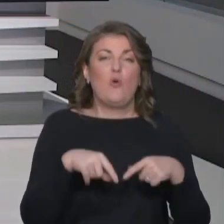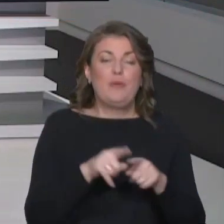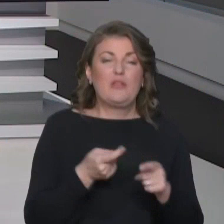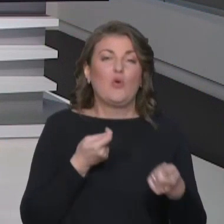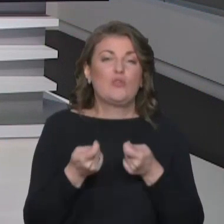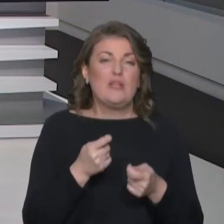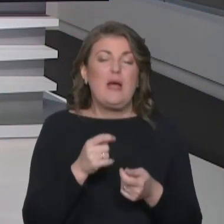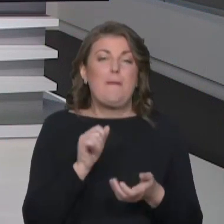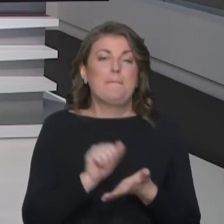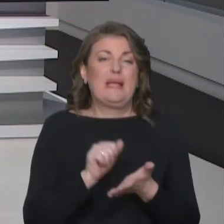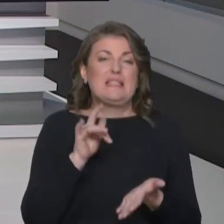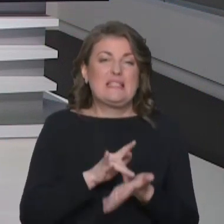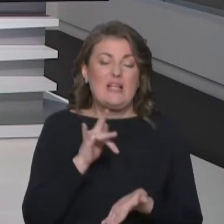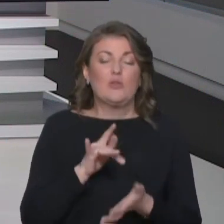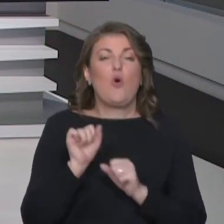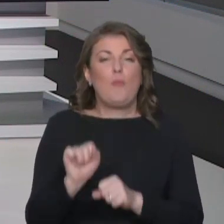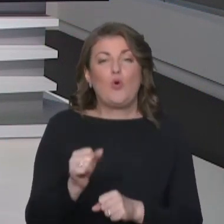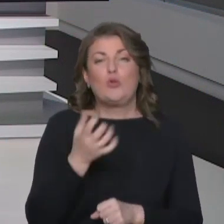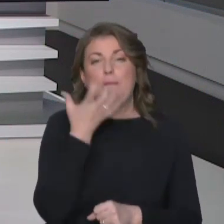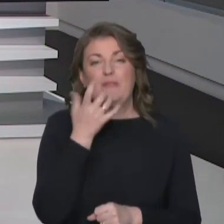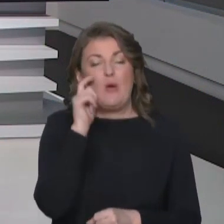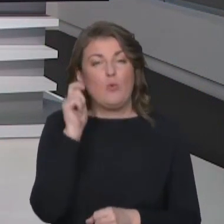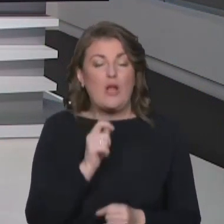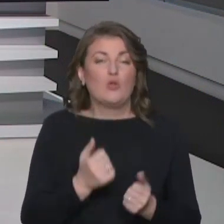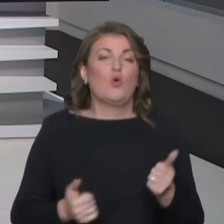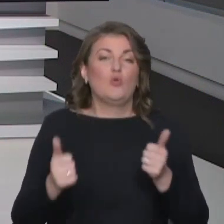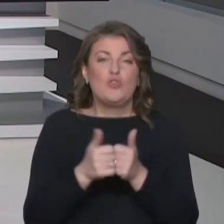координаційного прес-центру Сил оборони Півдня України, долучалася до нашого ефіру.